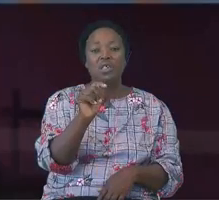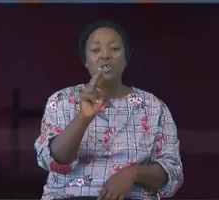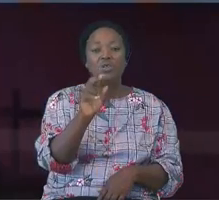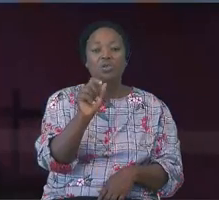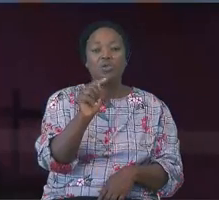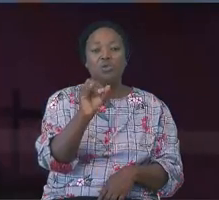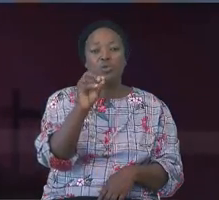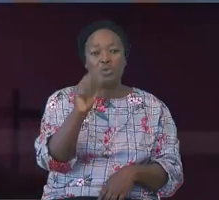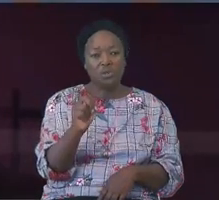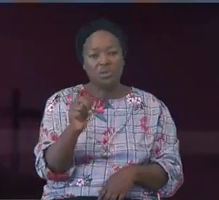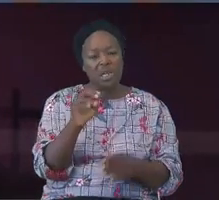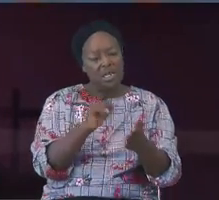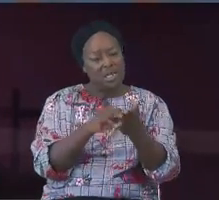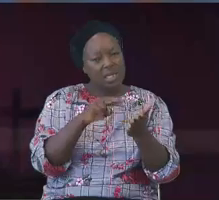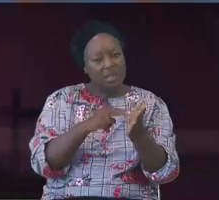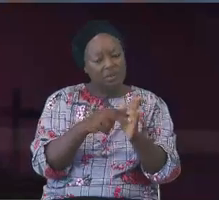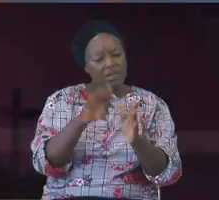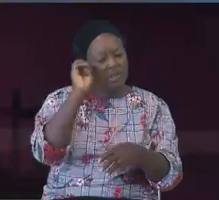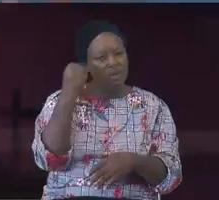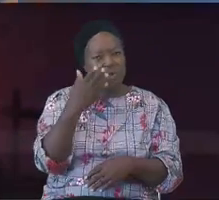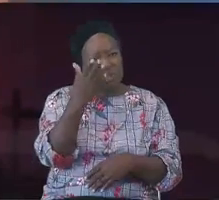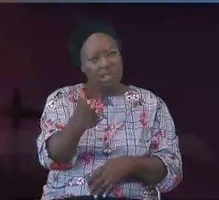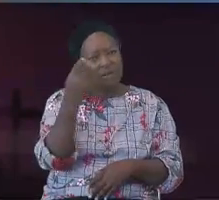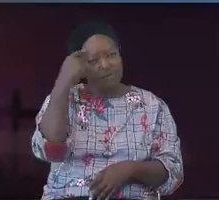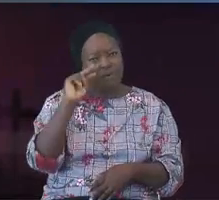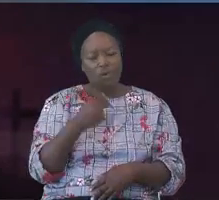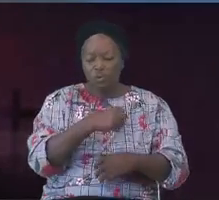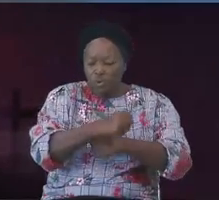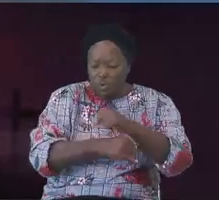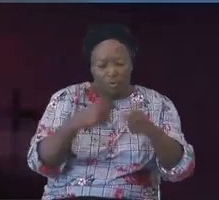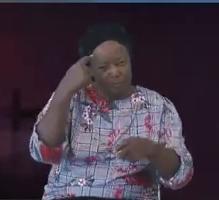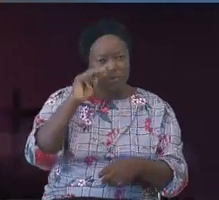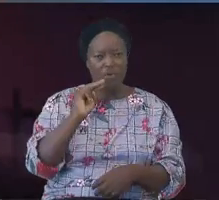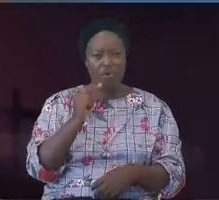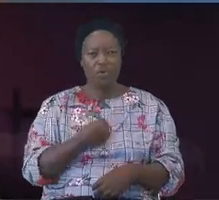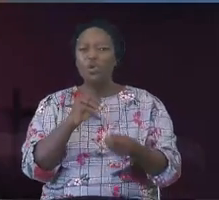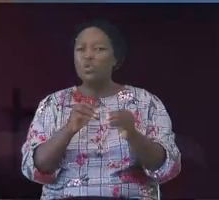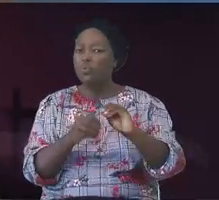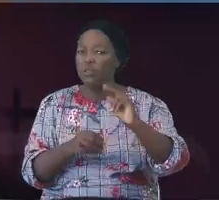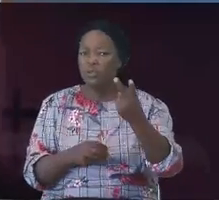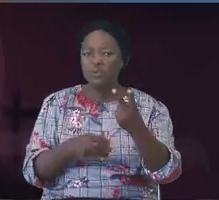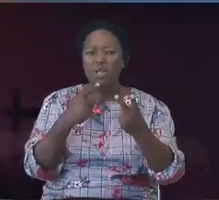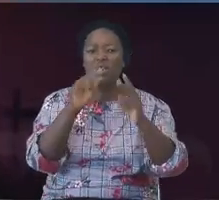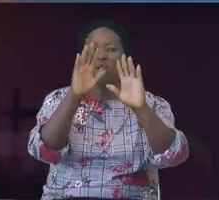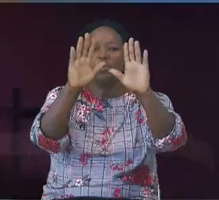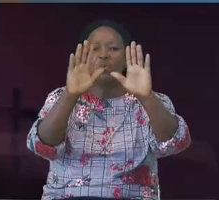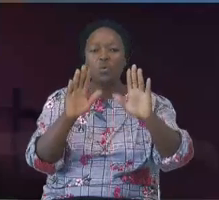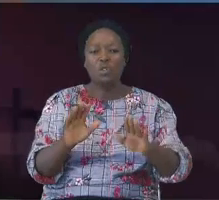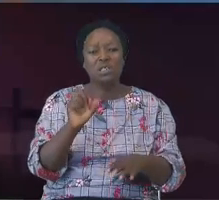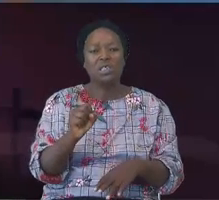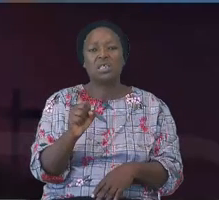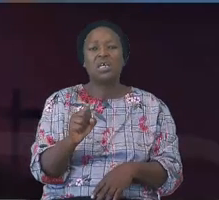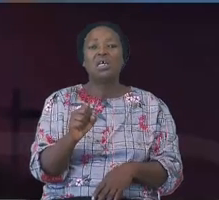la merveille, les merveilles de la substitution de la souffrance pour